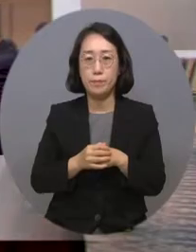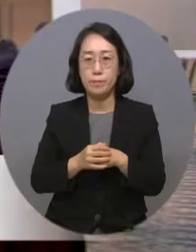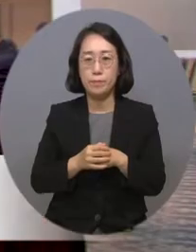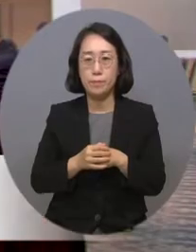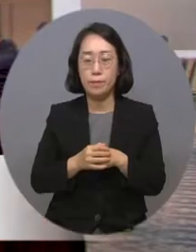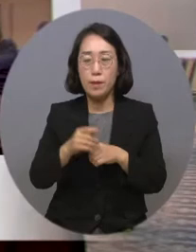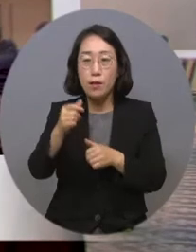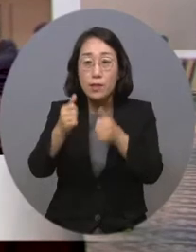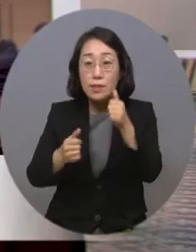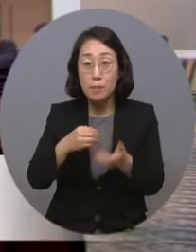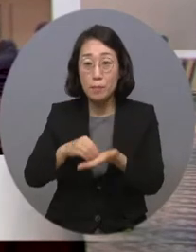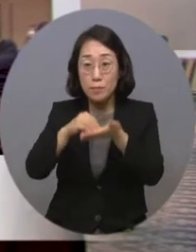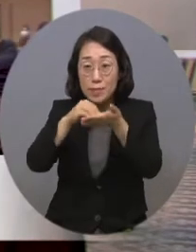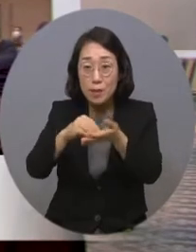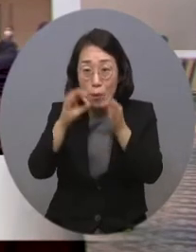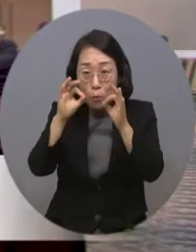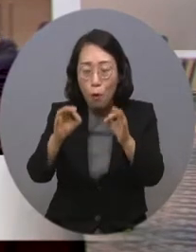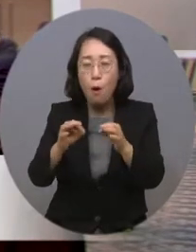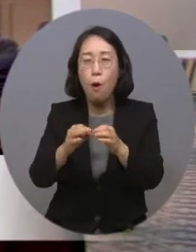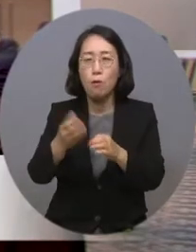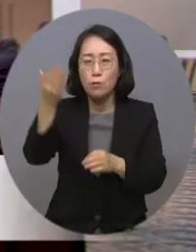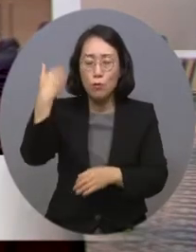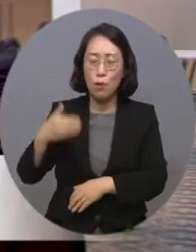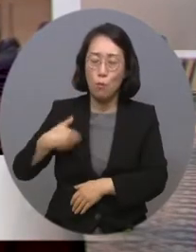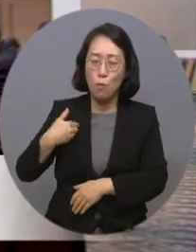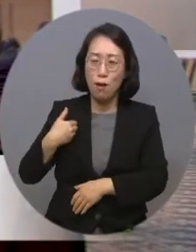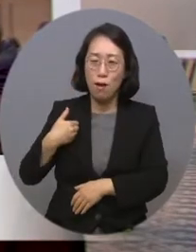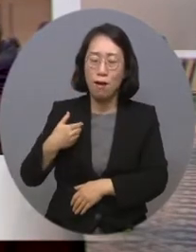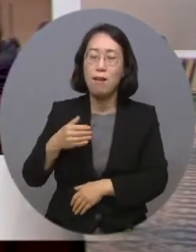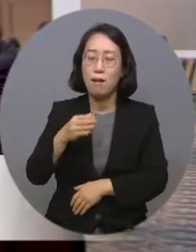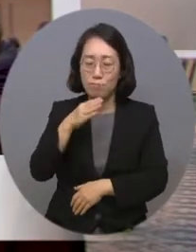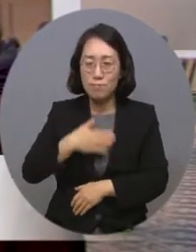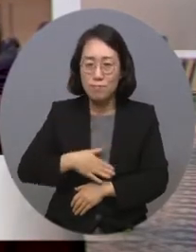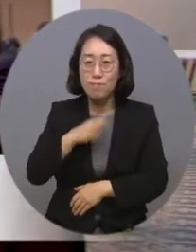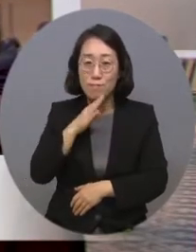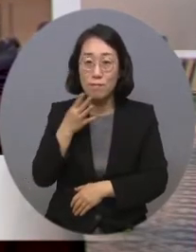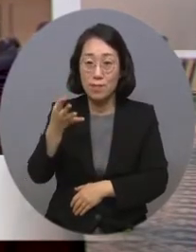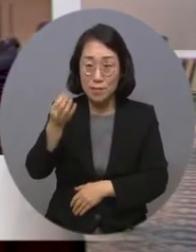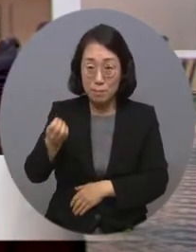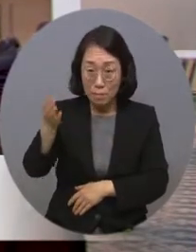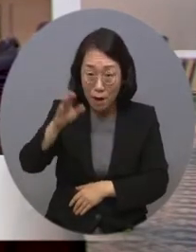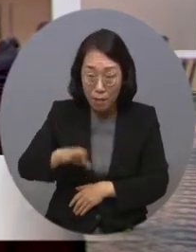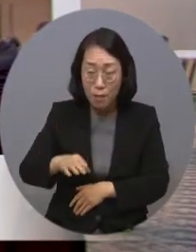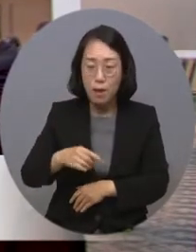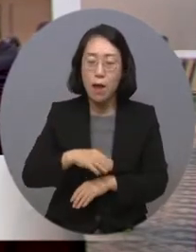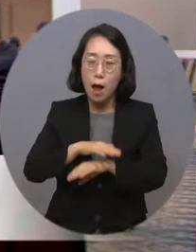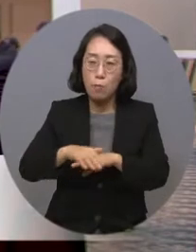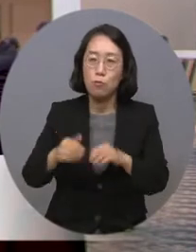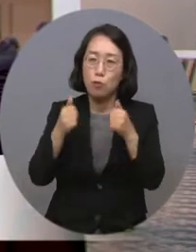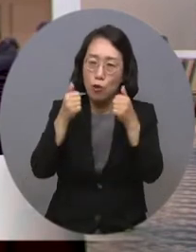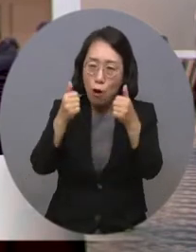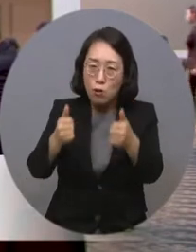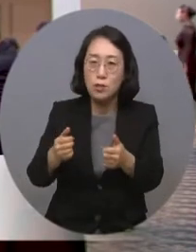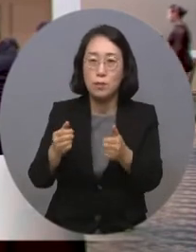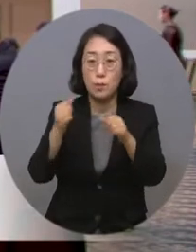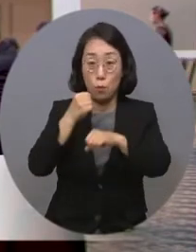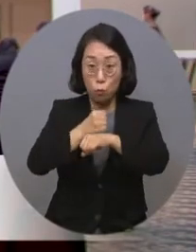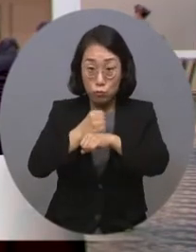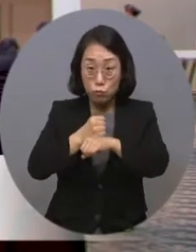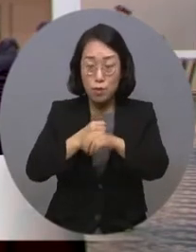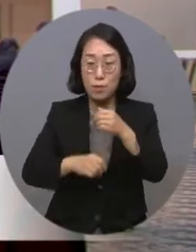너무 실행을 보니까 잘 몰랐던 부분도 아니게 됐지만 앞으로 힘이 보그 해서 만약 합격을 한다면